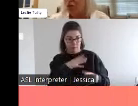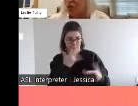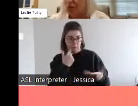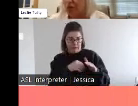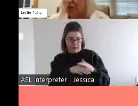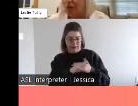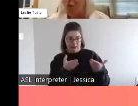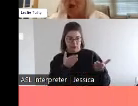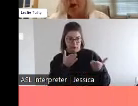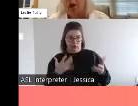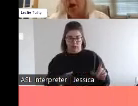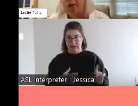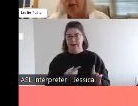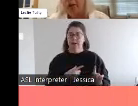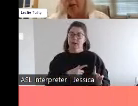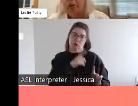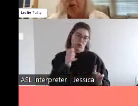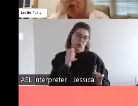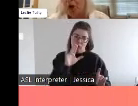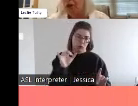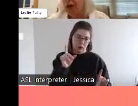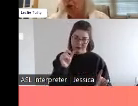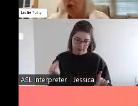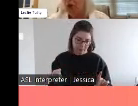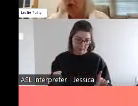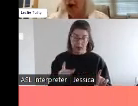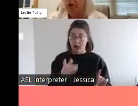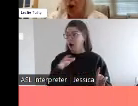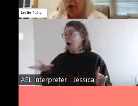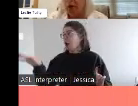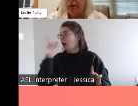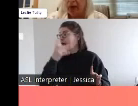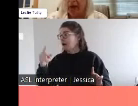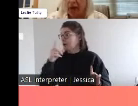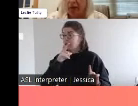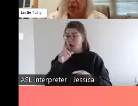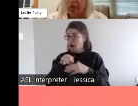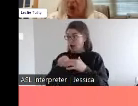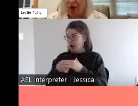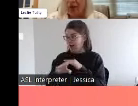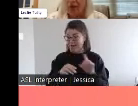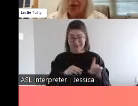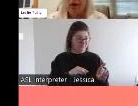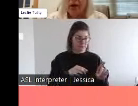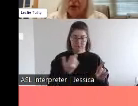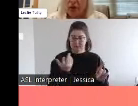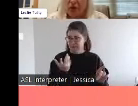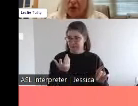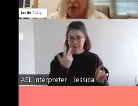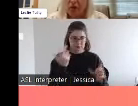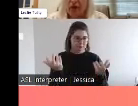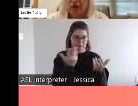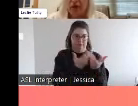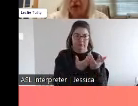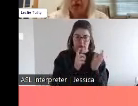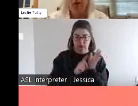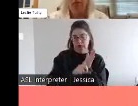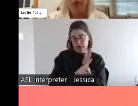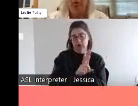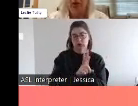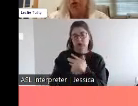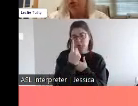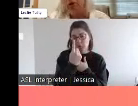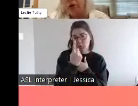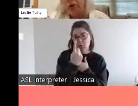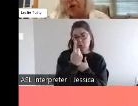avaient toutes accédé à des services. Nous ne pouvions parler à celles qui n'avaient pas